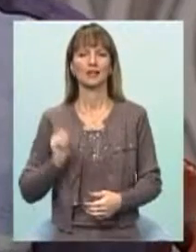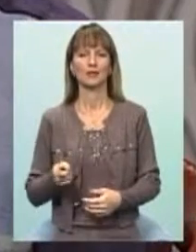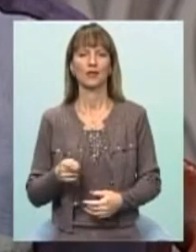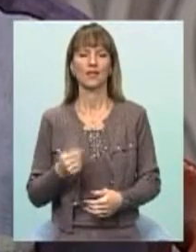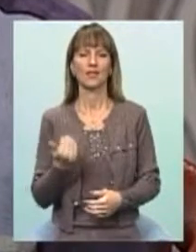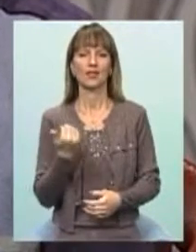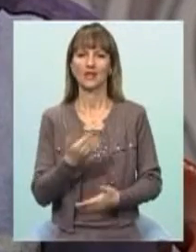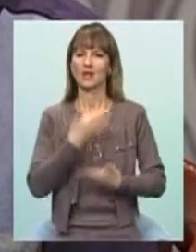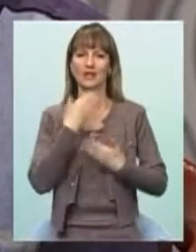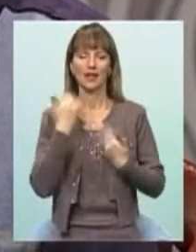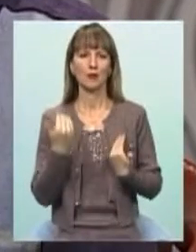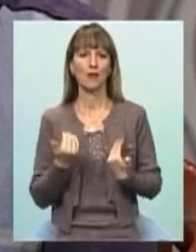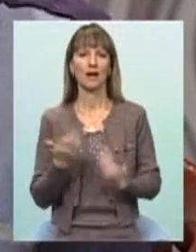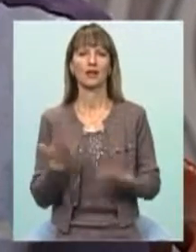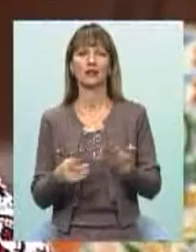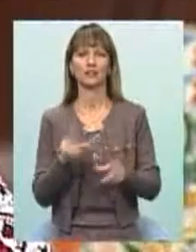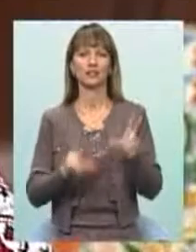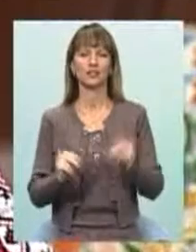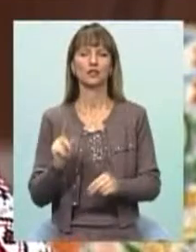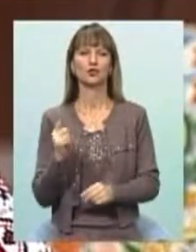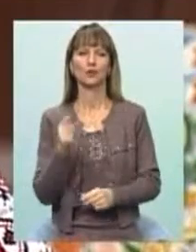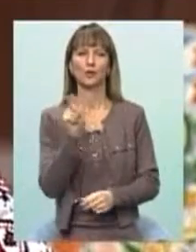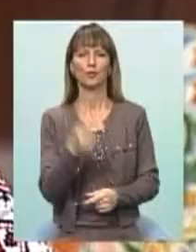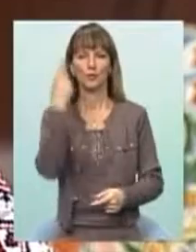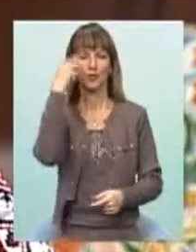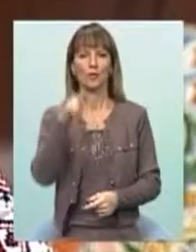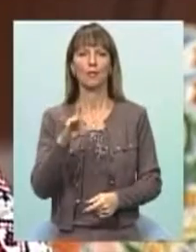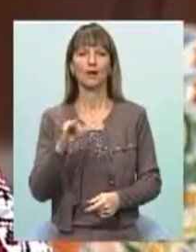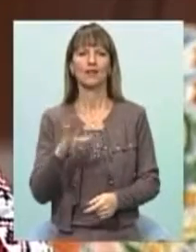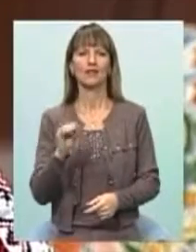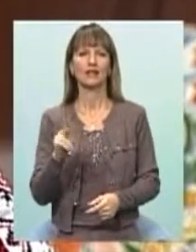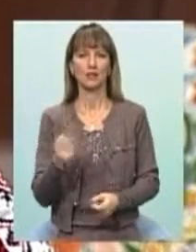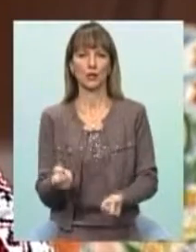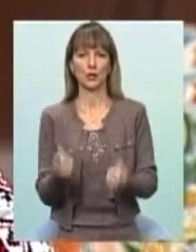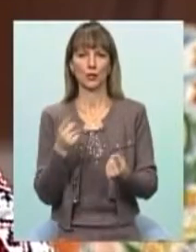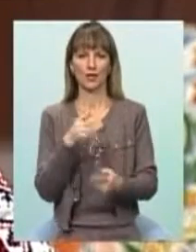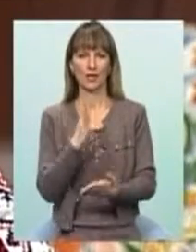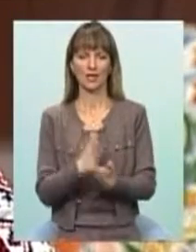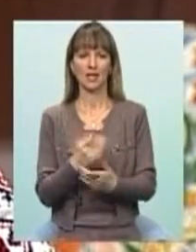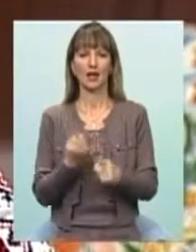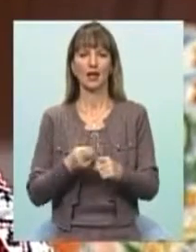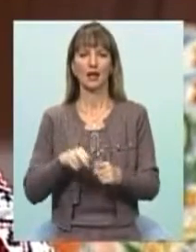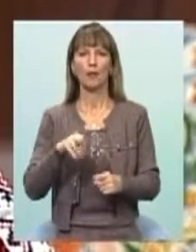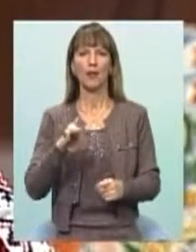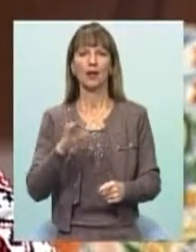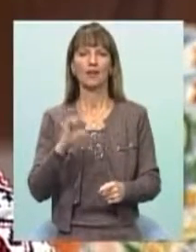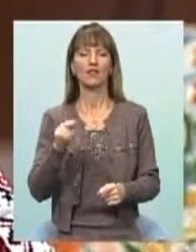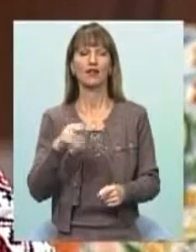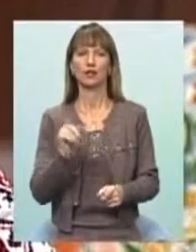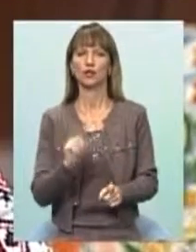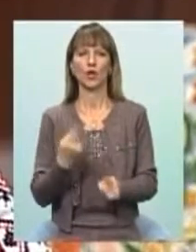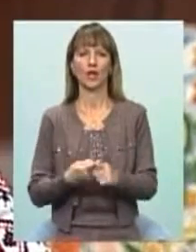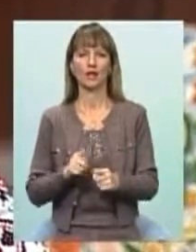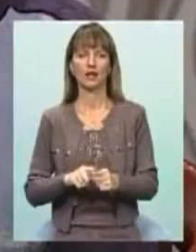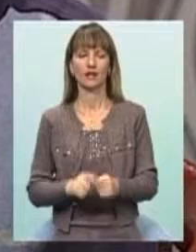А насправді їх немає. А як ти вважаєш, а чому люди придумали привидів і звідки вони взяли взагалі цих привидів? Хто це такі привиди? Чи що це